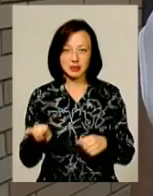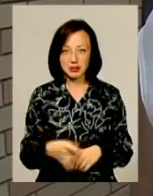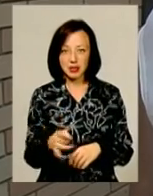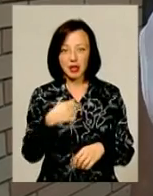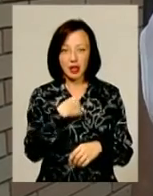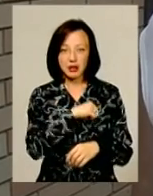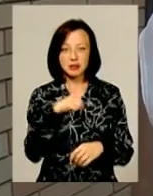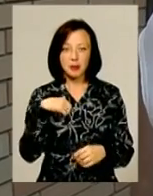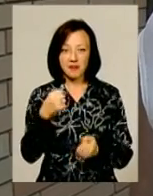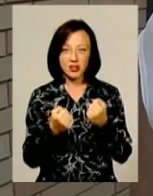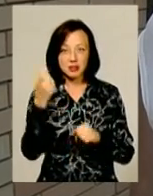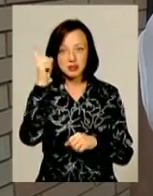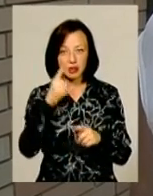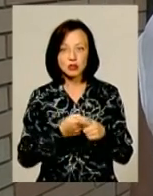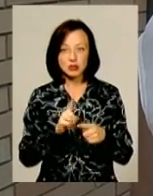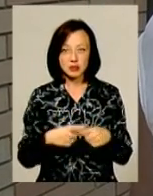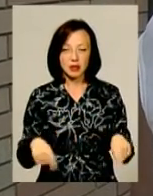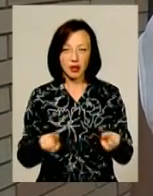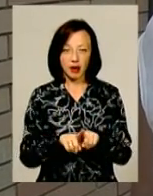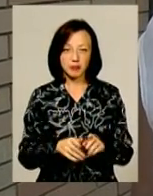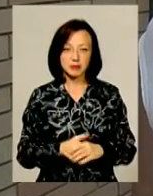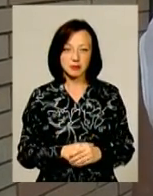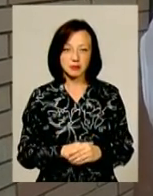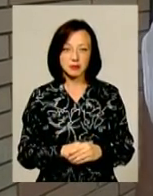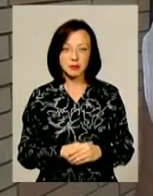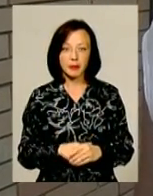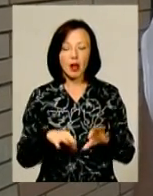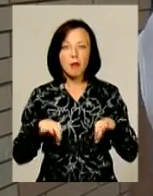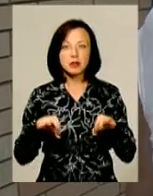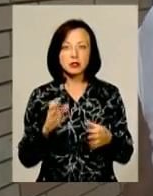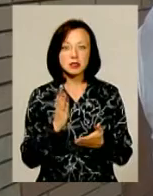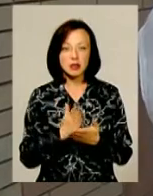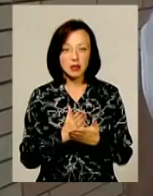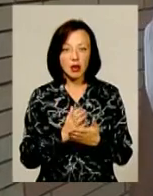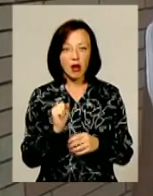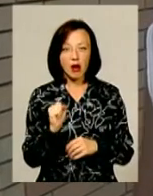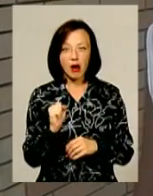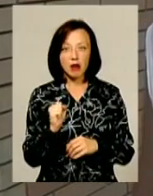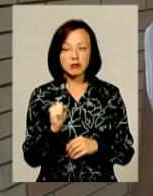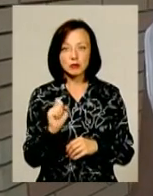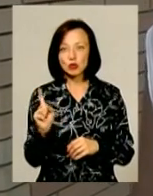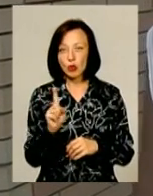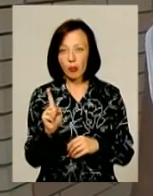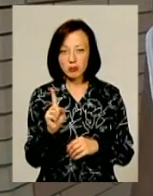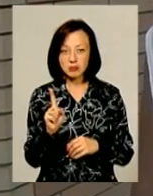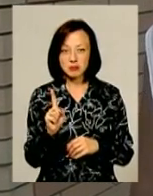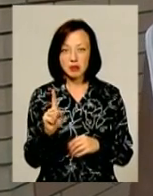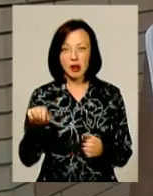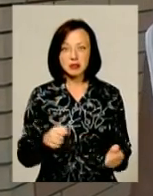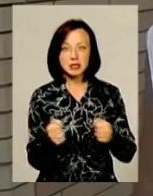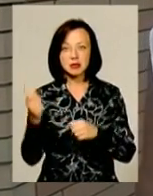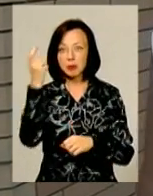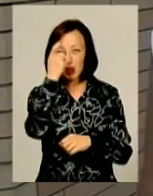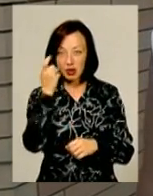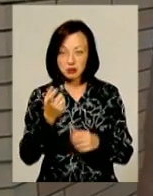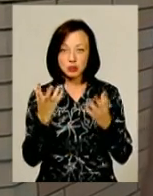сам водій і знаю, що це таке. От, машина є, а щоб так їздити